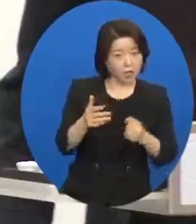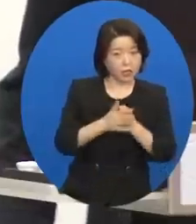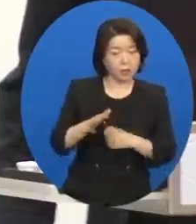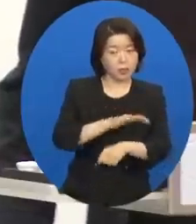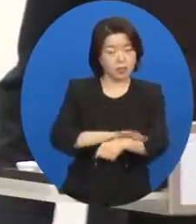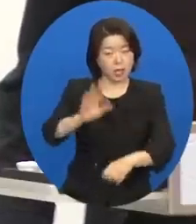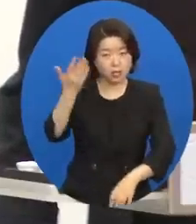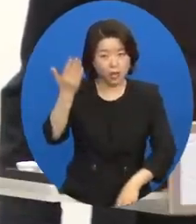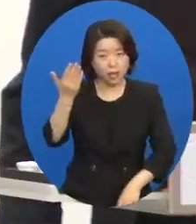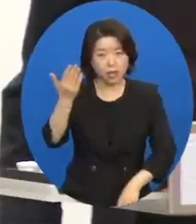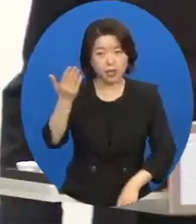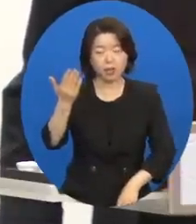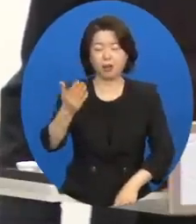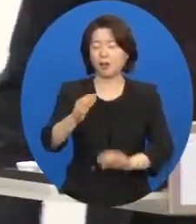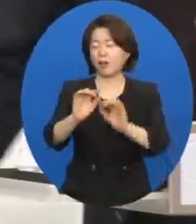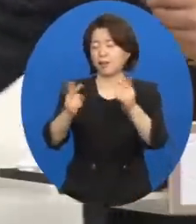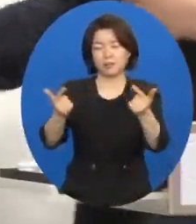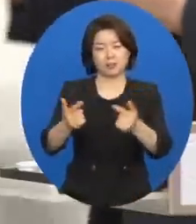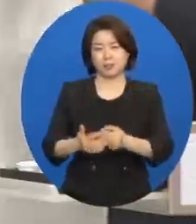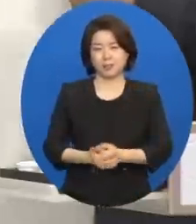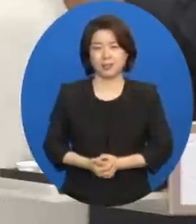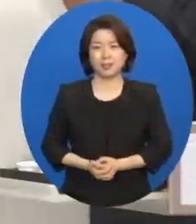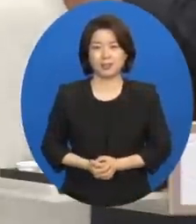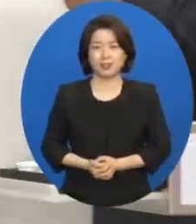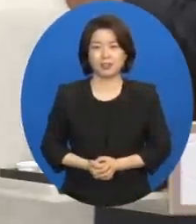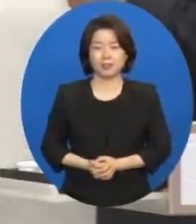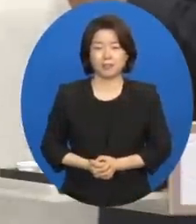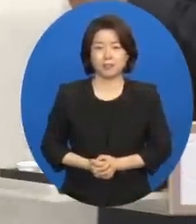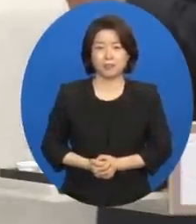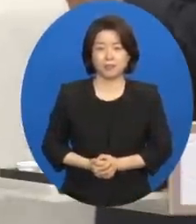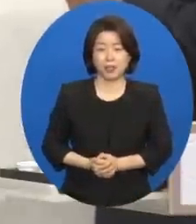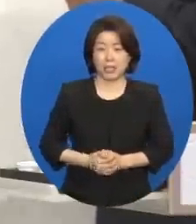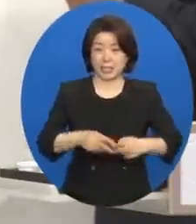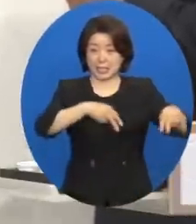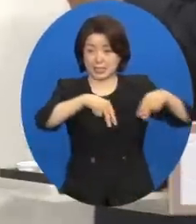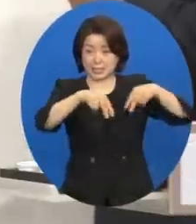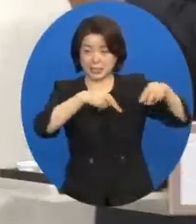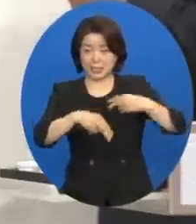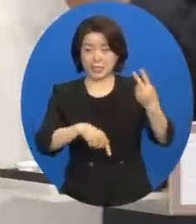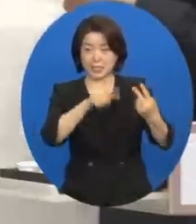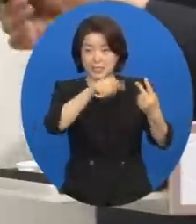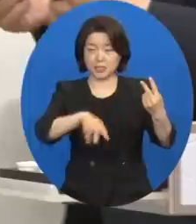잘 됐을까요? 아니요. 여러분, 사사기 2장 10절에 보면요,